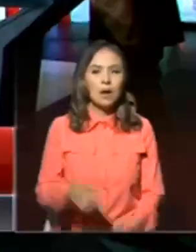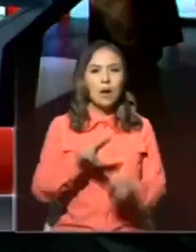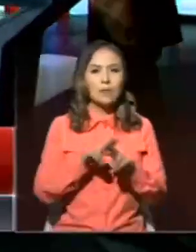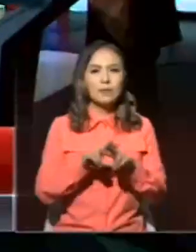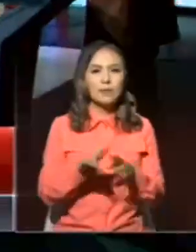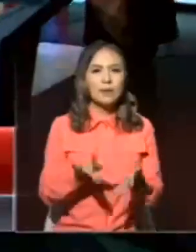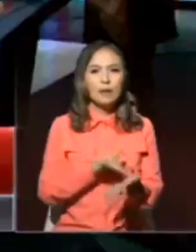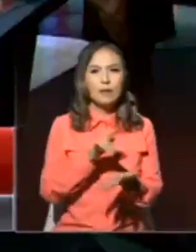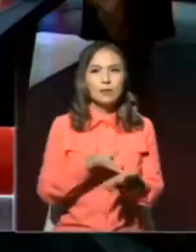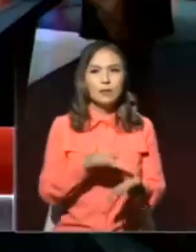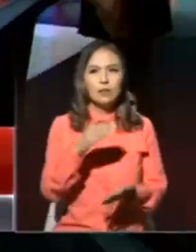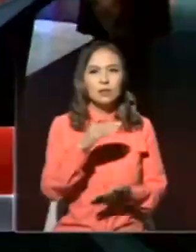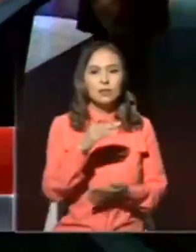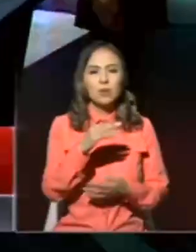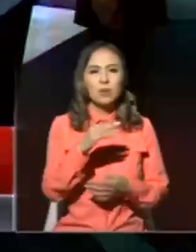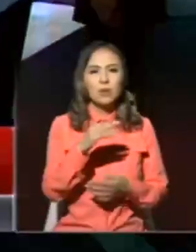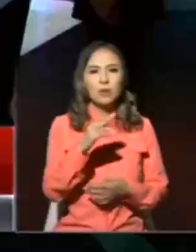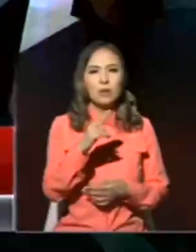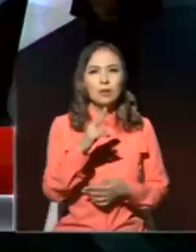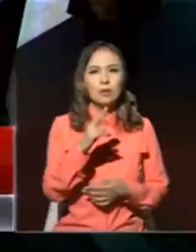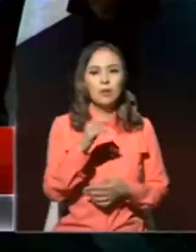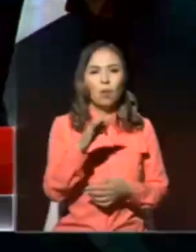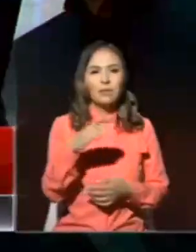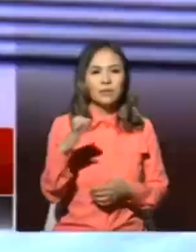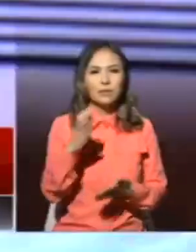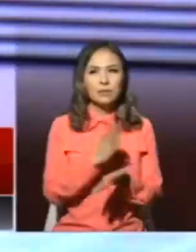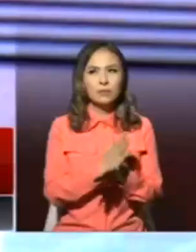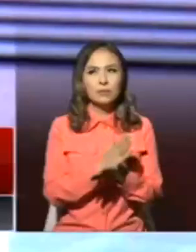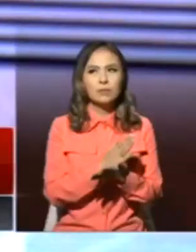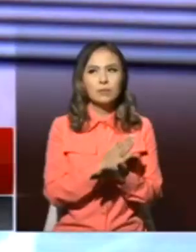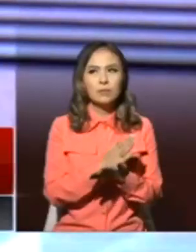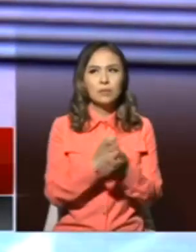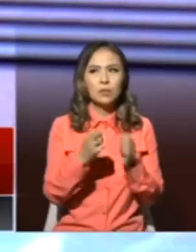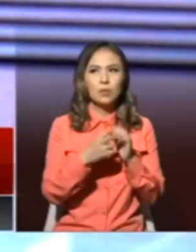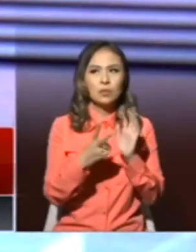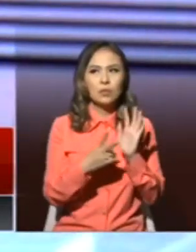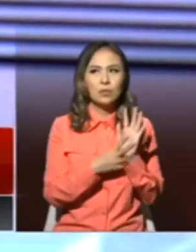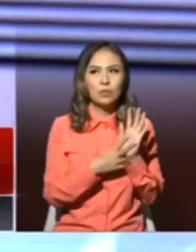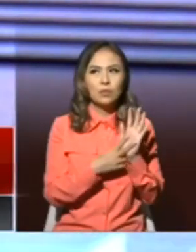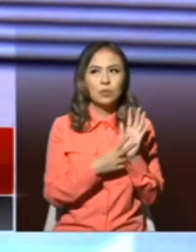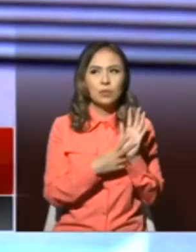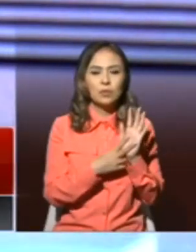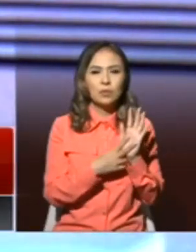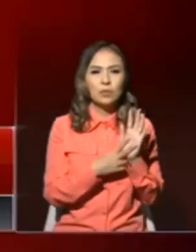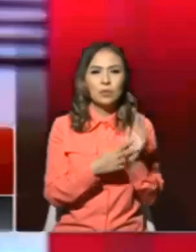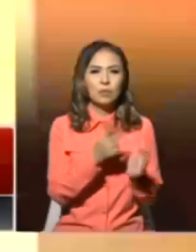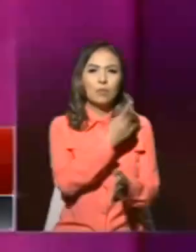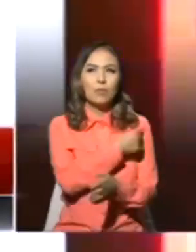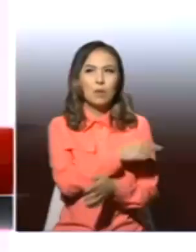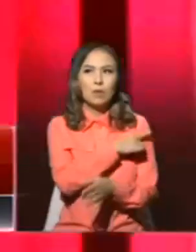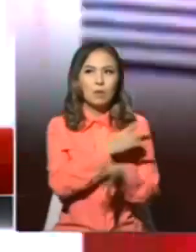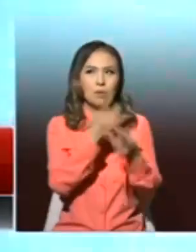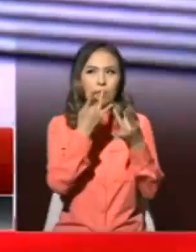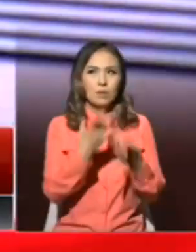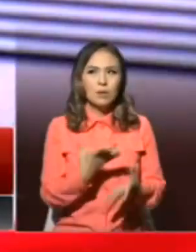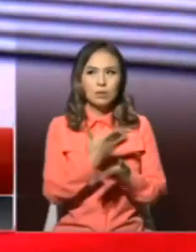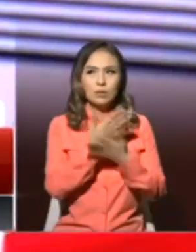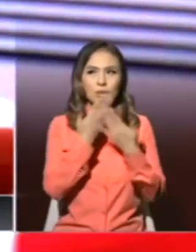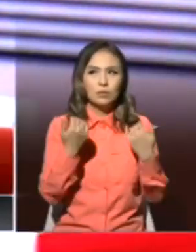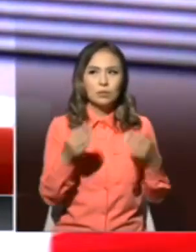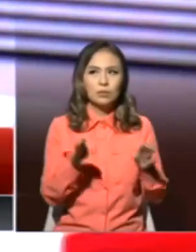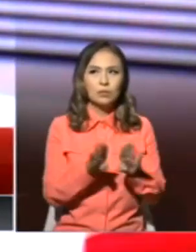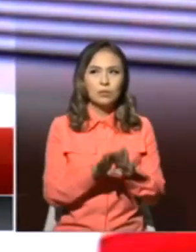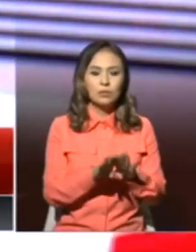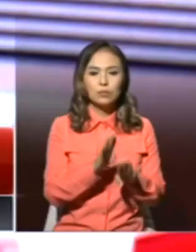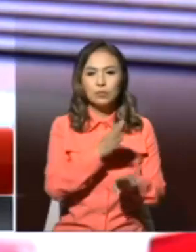қаласы, Жәнібек Тархана 17 офис бар. Басқа тағы қандай? Бұл ауруханада жоқ қой, қарапайым ауруханаларда?